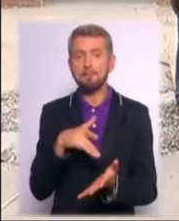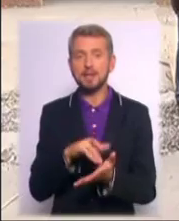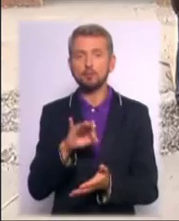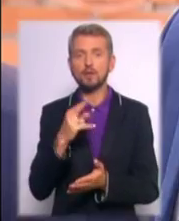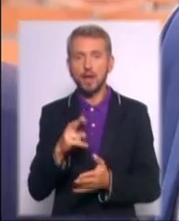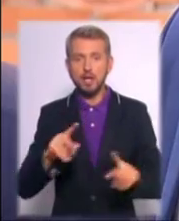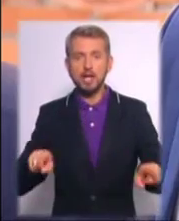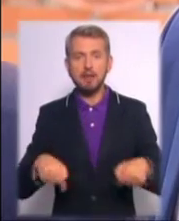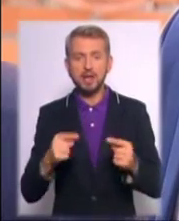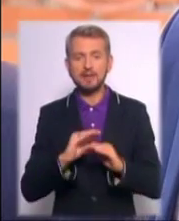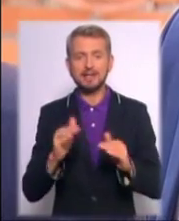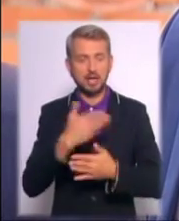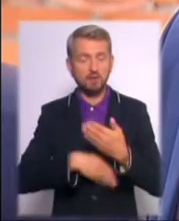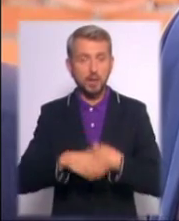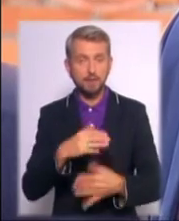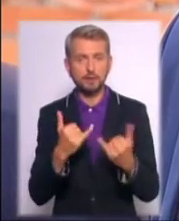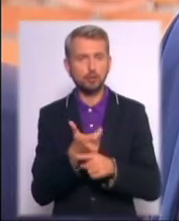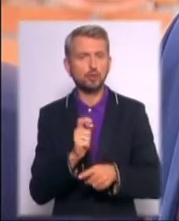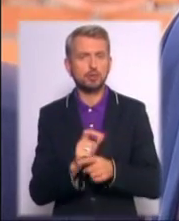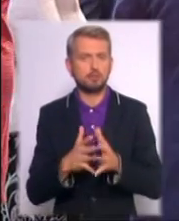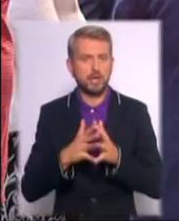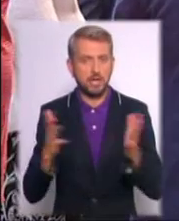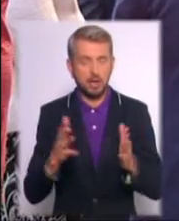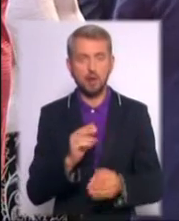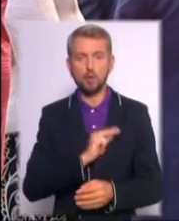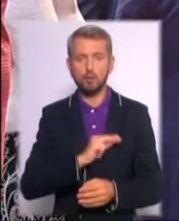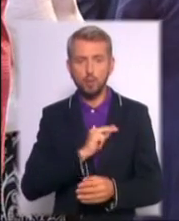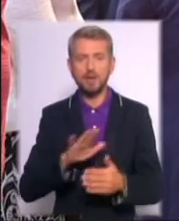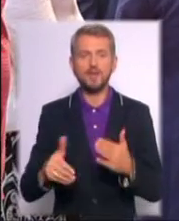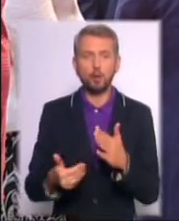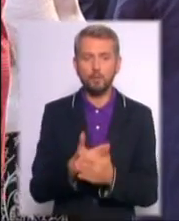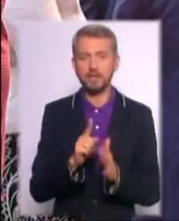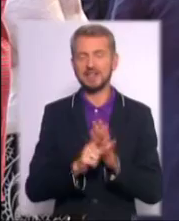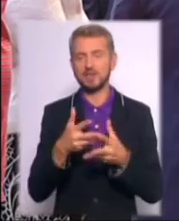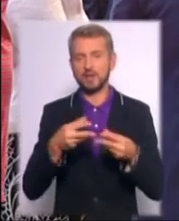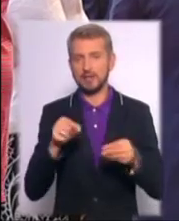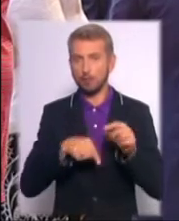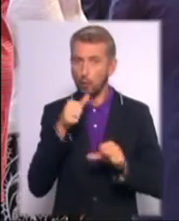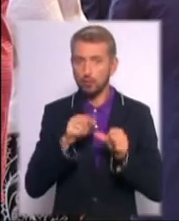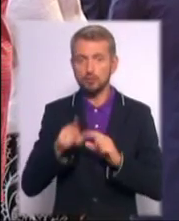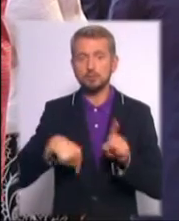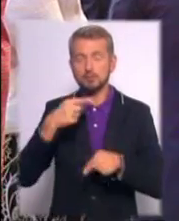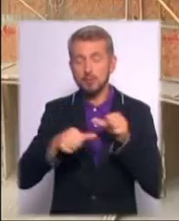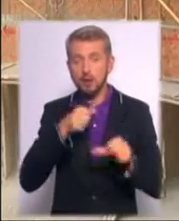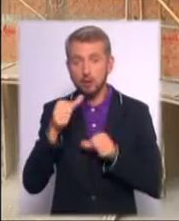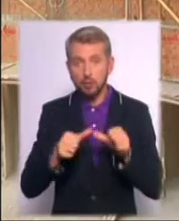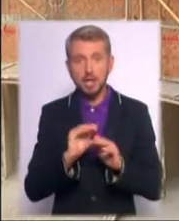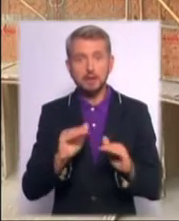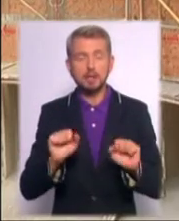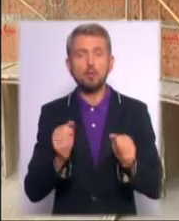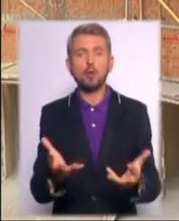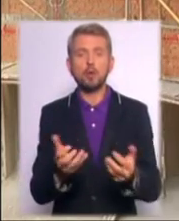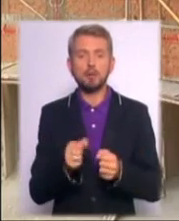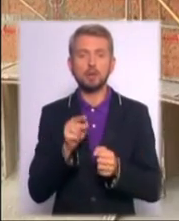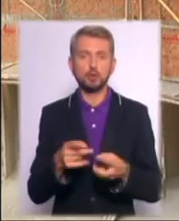обмеженими можливостями на сьогодні надзвичайно велика, тому роботи відновились з весни цього року. Аби вже з наступного особливі відвідувачі змогли отримати тут